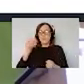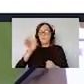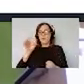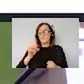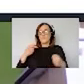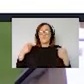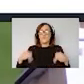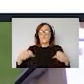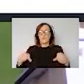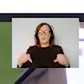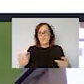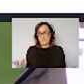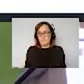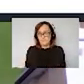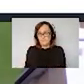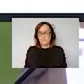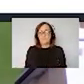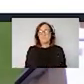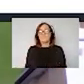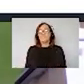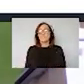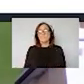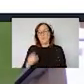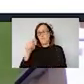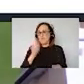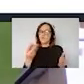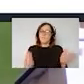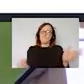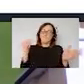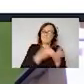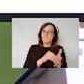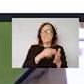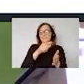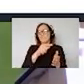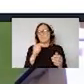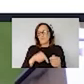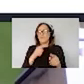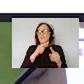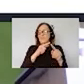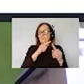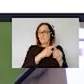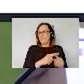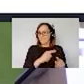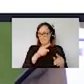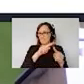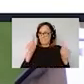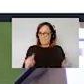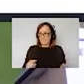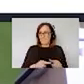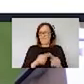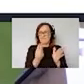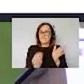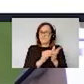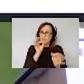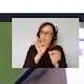widzicie, 232 odpowiedzi, proszę się tym nie sugerować, bo ja musiałam wsadzić już tę tablicę też do prezentacji wcześniej, żeby